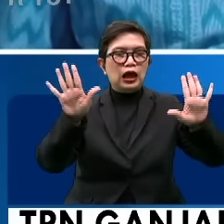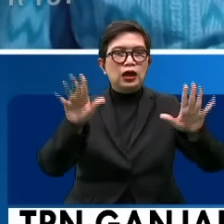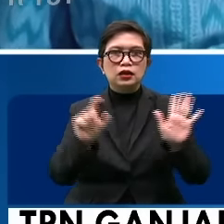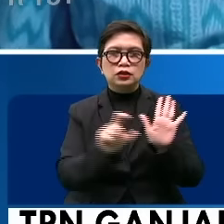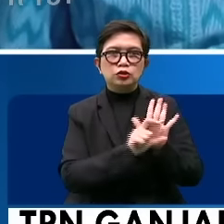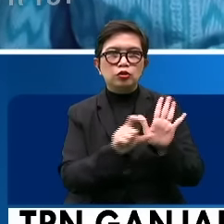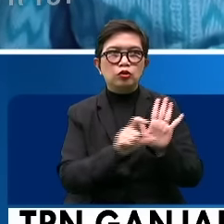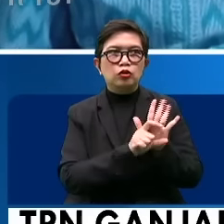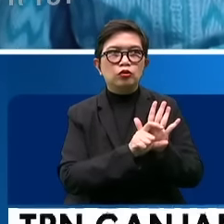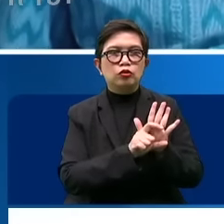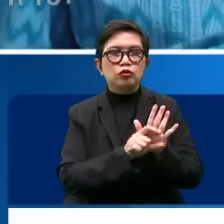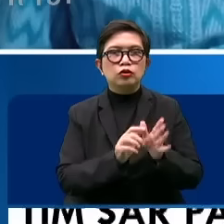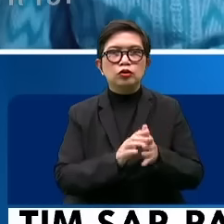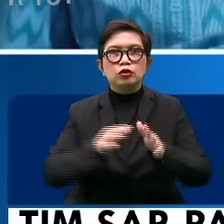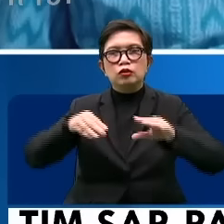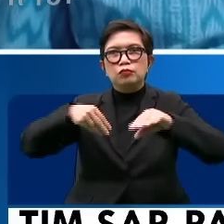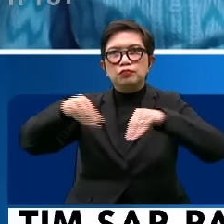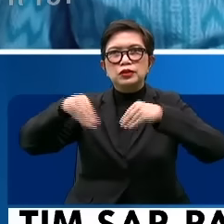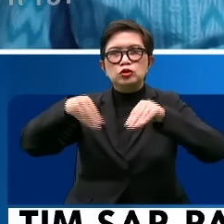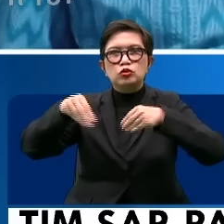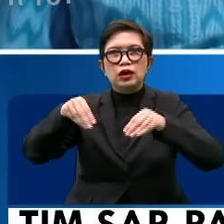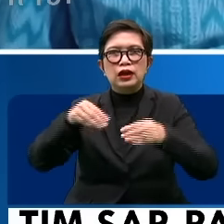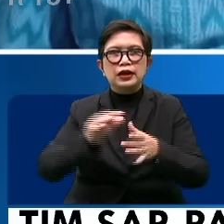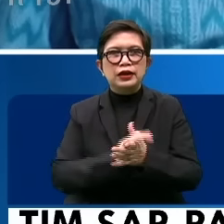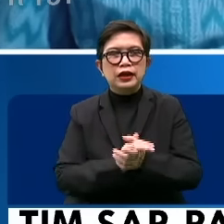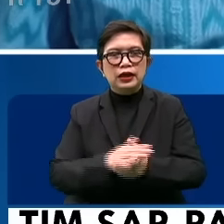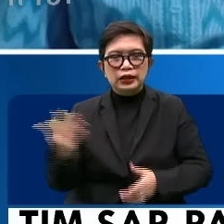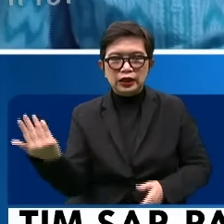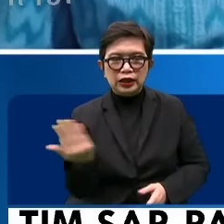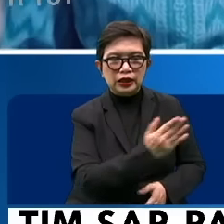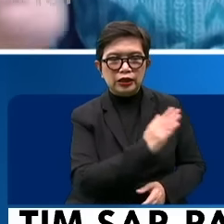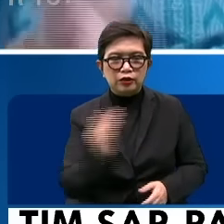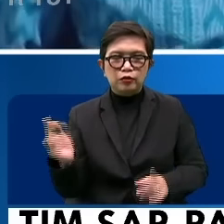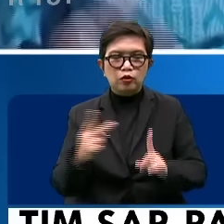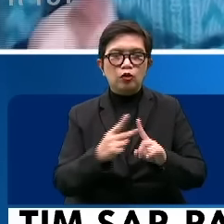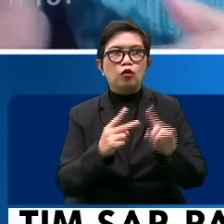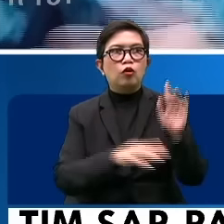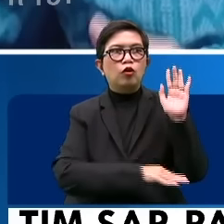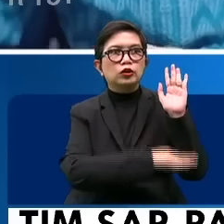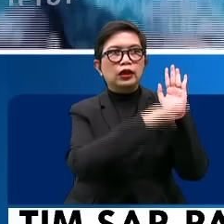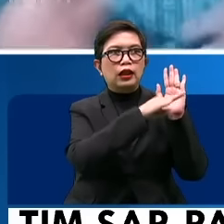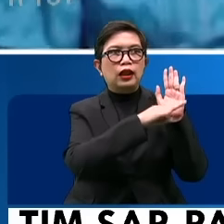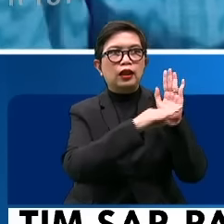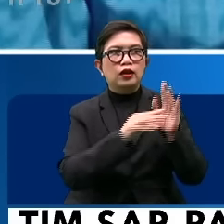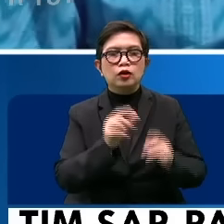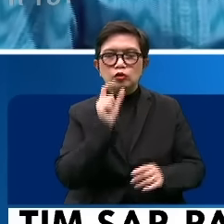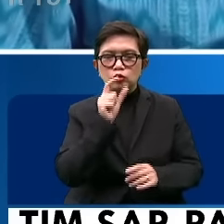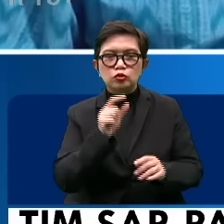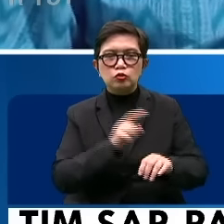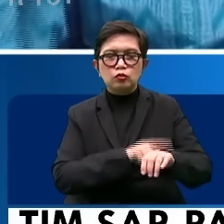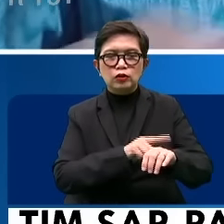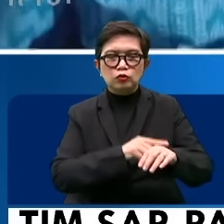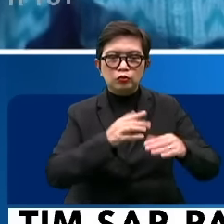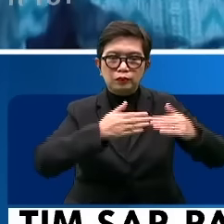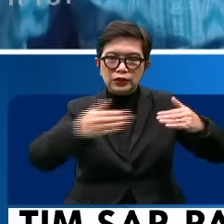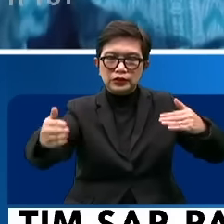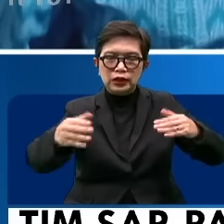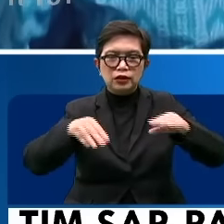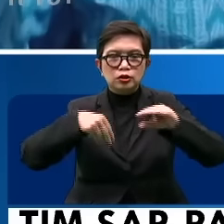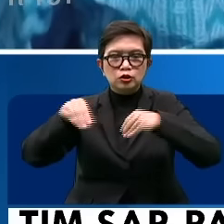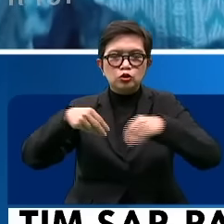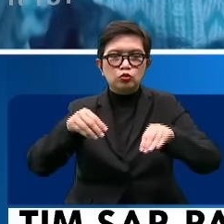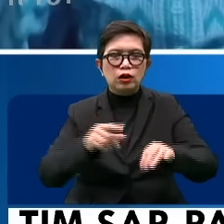adalah penjualan sektor Baik. akomodasi yang tadi untuk jangka panjang dijual jangka pendek, tapi tidak punya